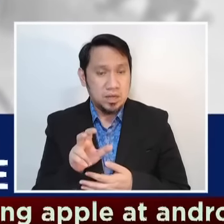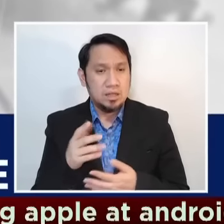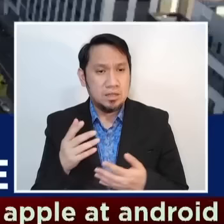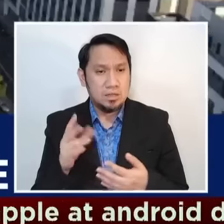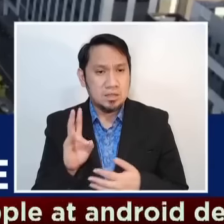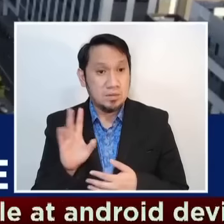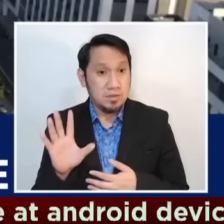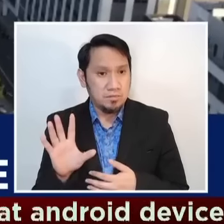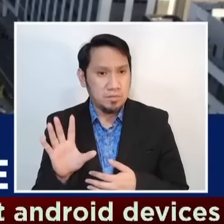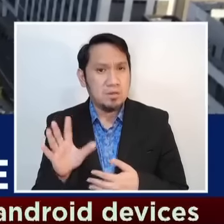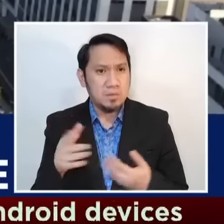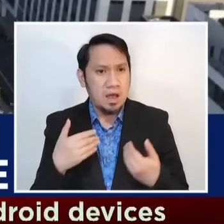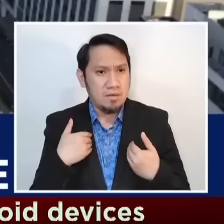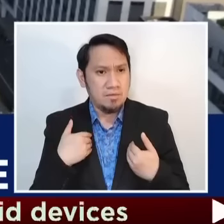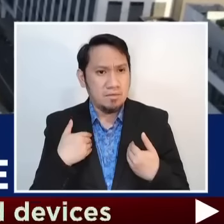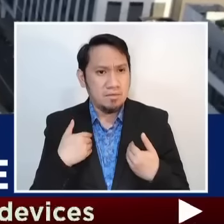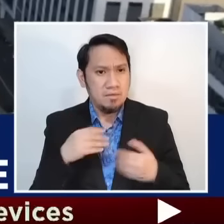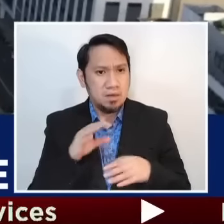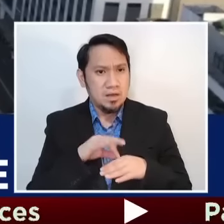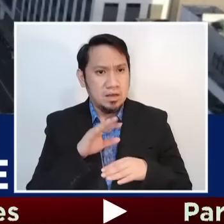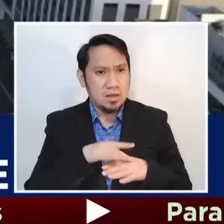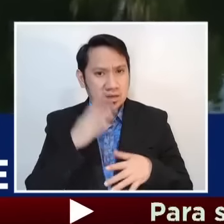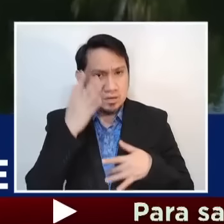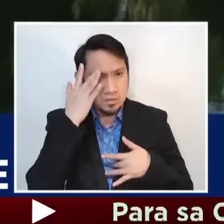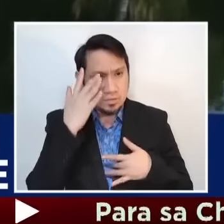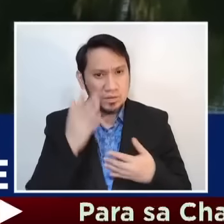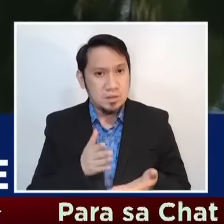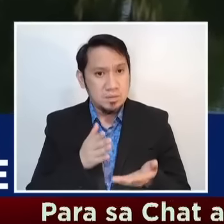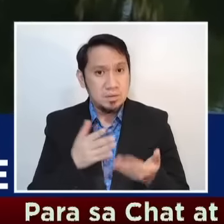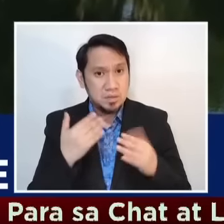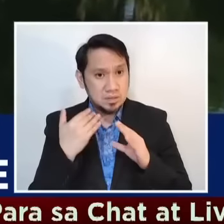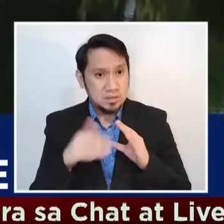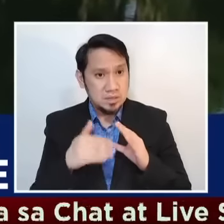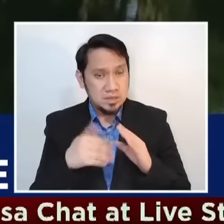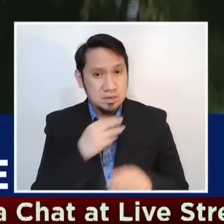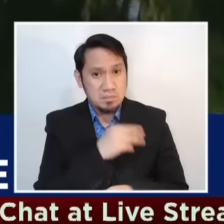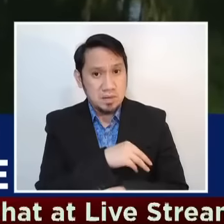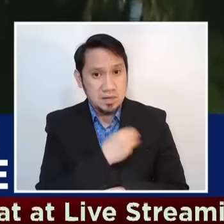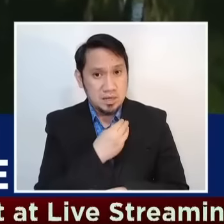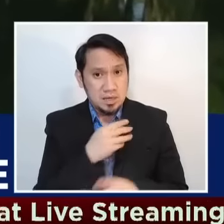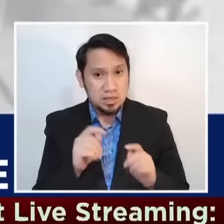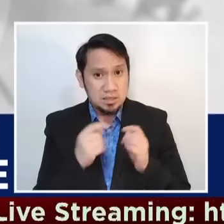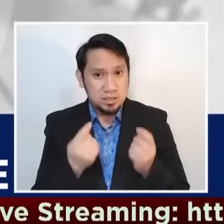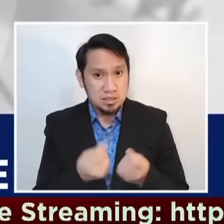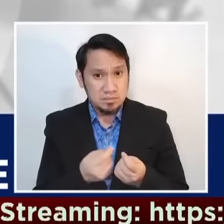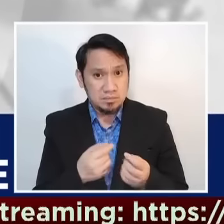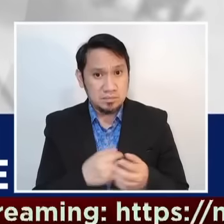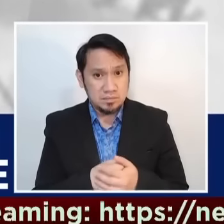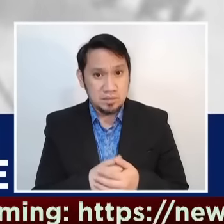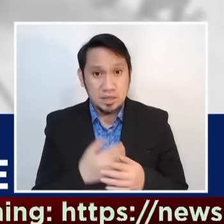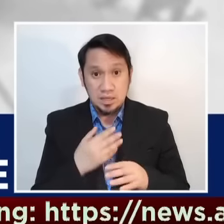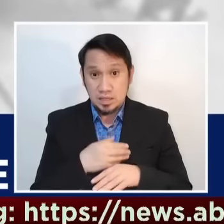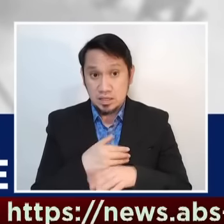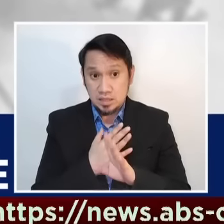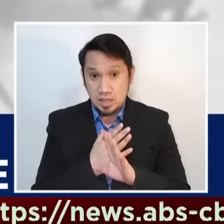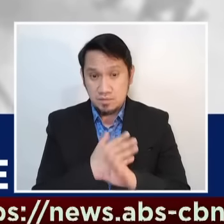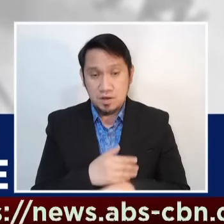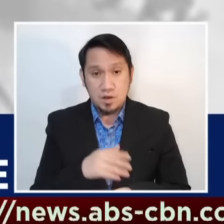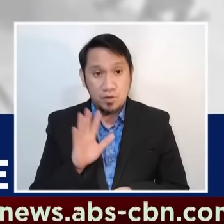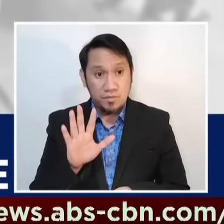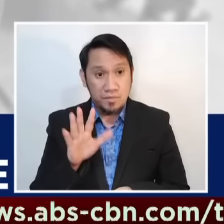ng dengue, nagpadala na ng medical team sa 10 LGU kung saan may pinakamaraming nagkakasakit. Sa Davao City, 5 na